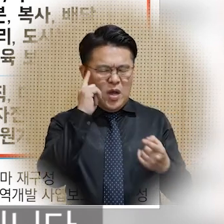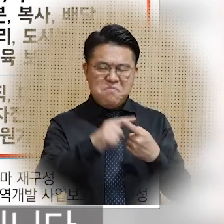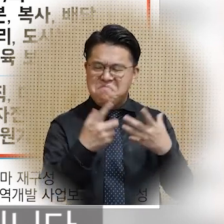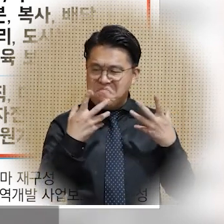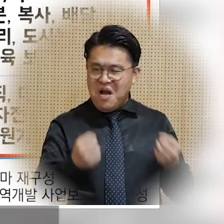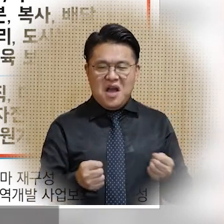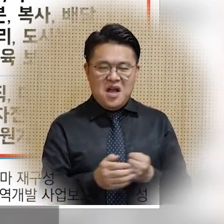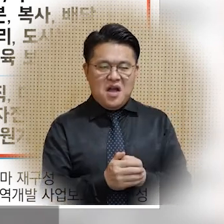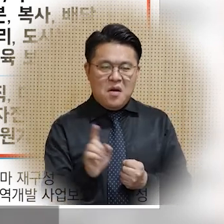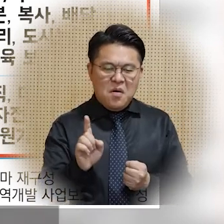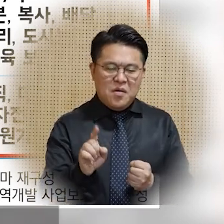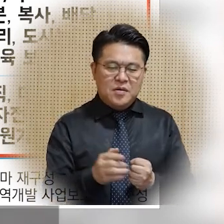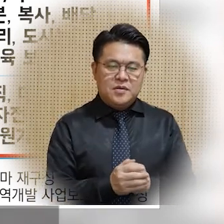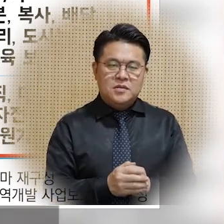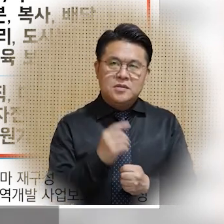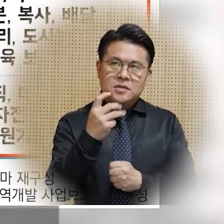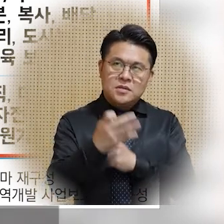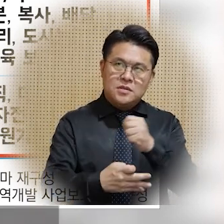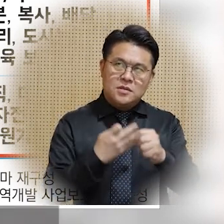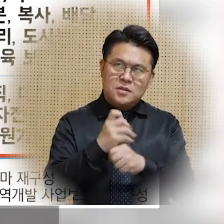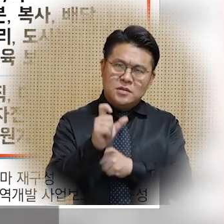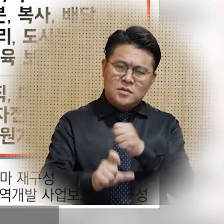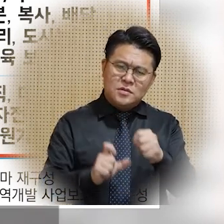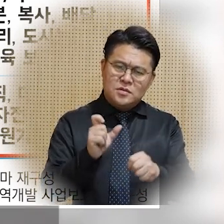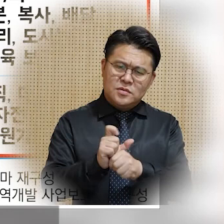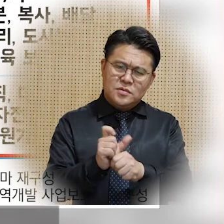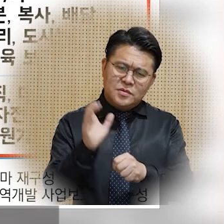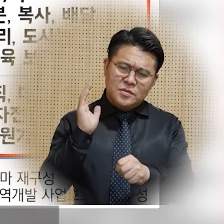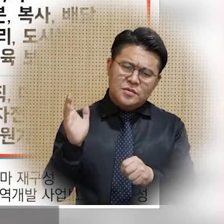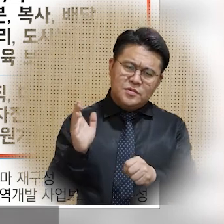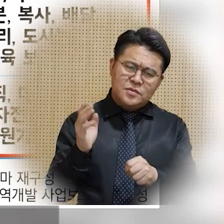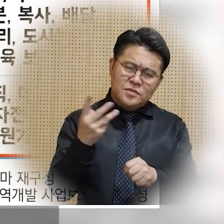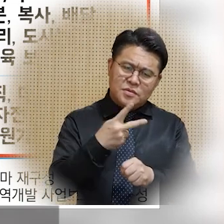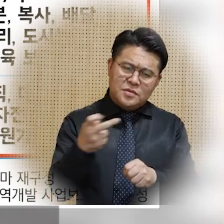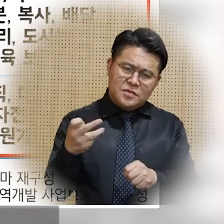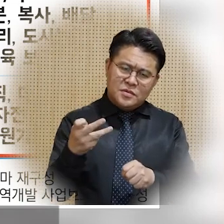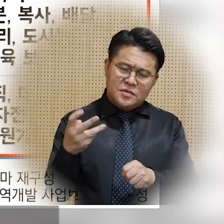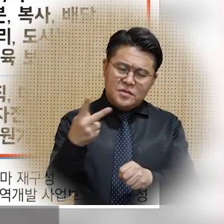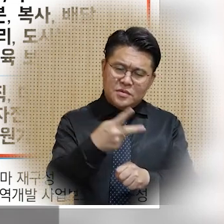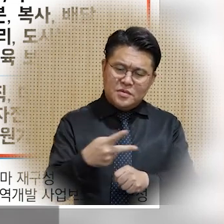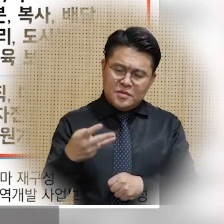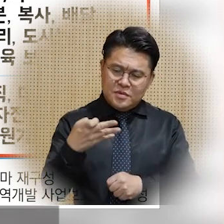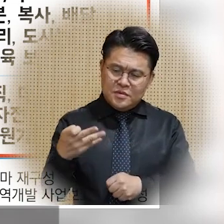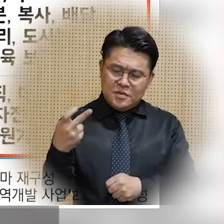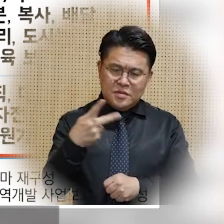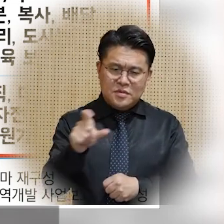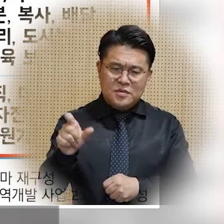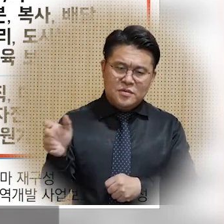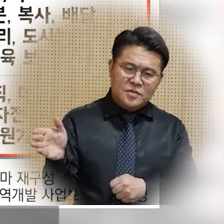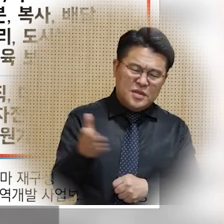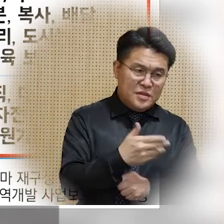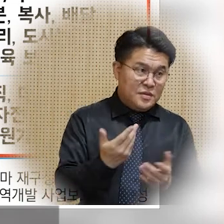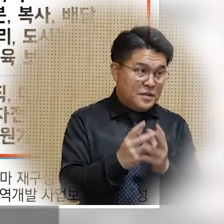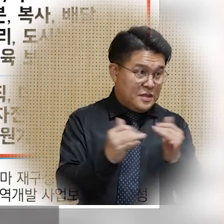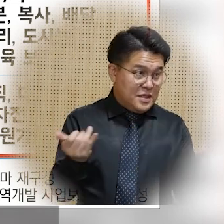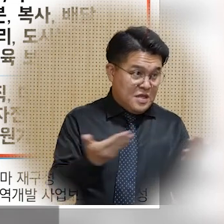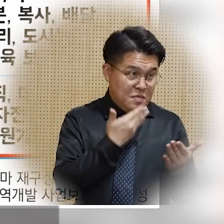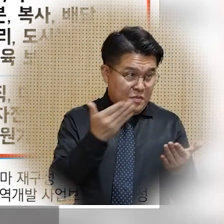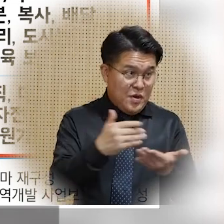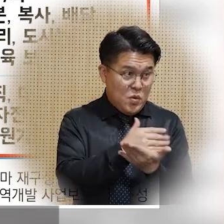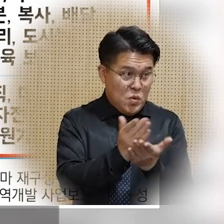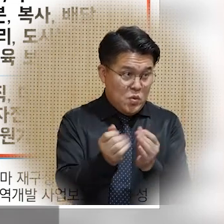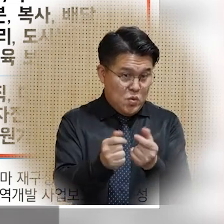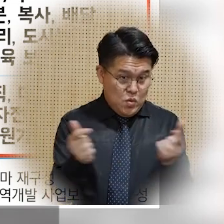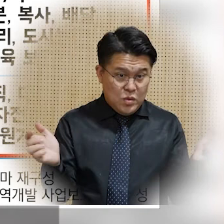핫 이슈입니다. 그래서 정말 최근 한 14년, 15년쯤부터 발달장애인들이 일할 수 있는